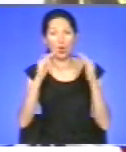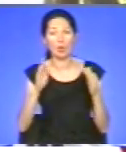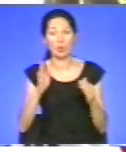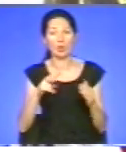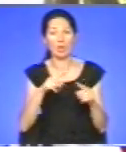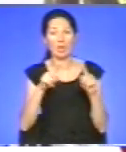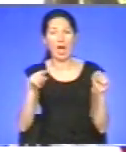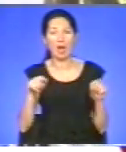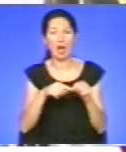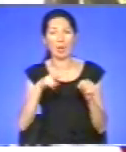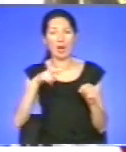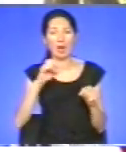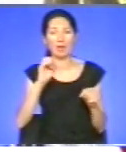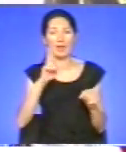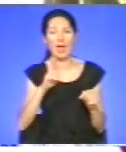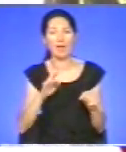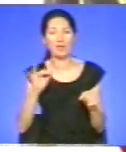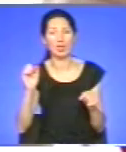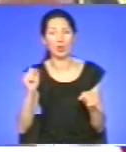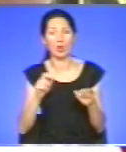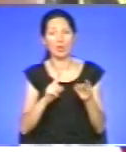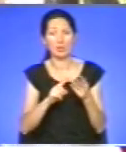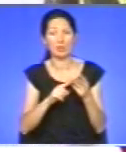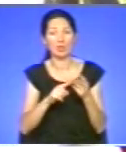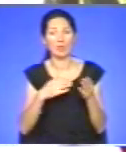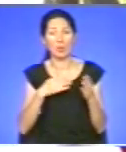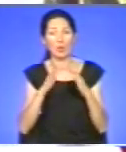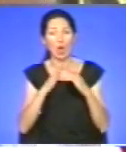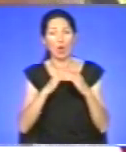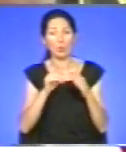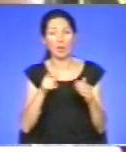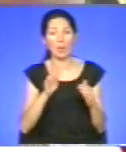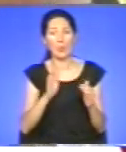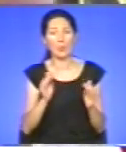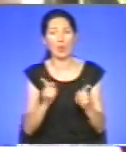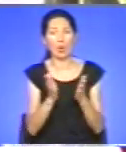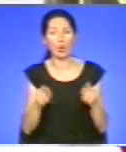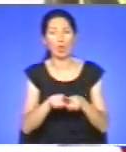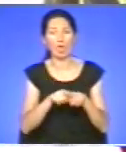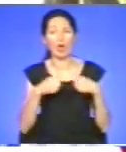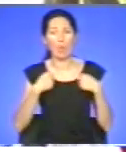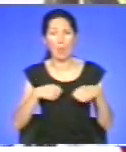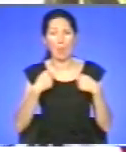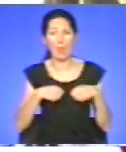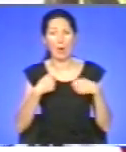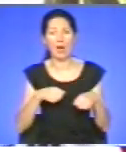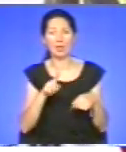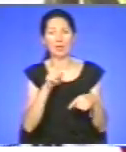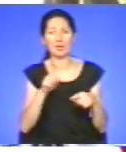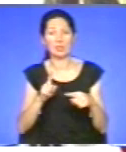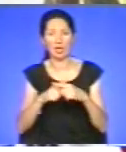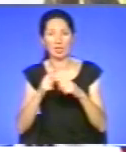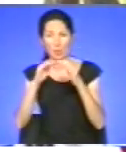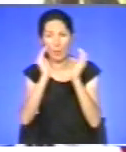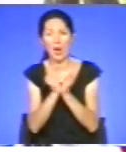левицького, а четвертий на корпусний. Такі будемо великі, а й там буде такі, така баня буде, буде з хрестами. Це в мене